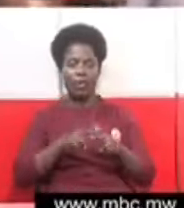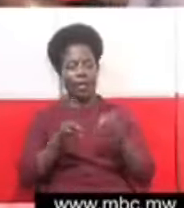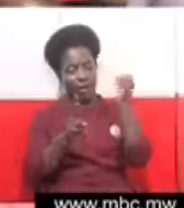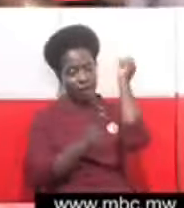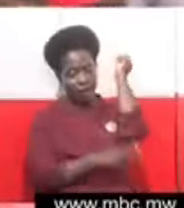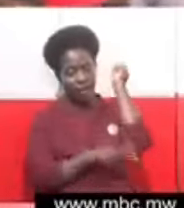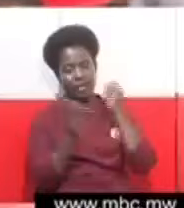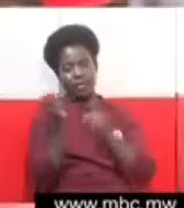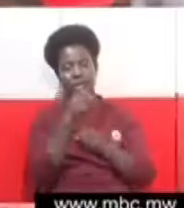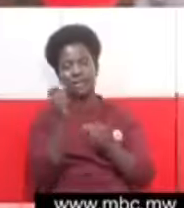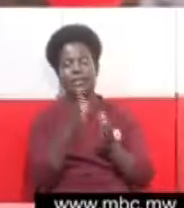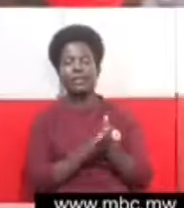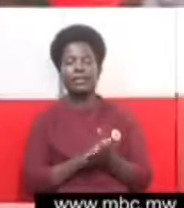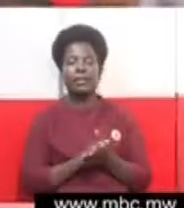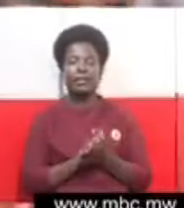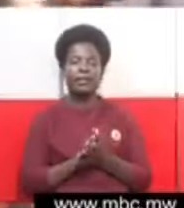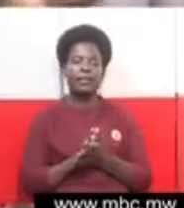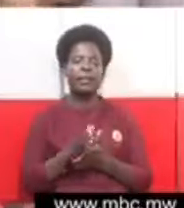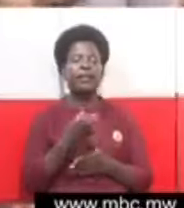ndi asenda kwambiri.